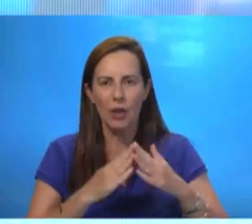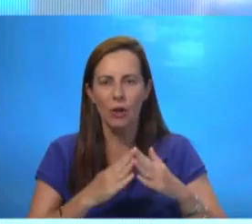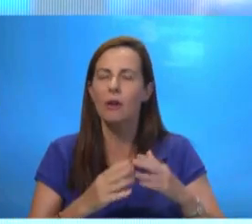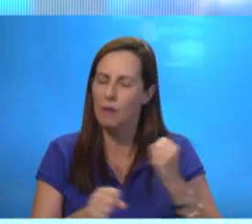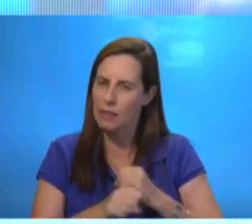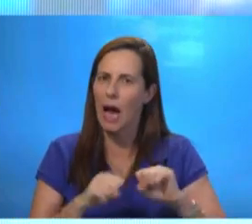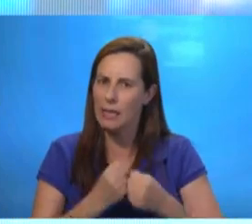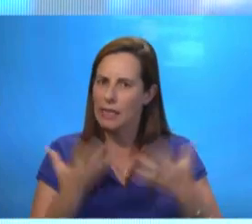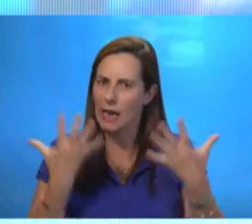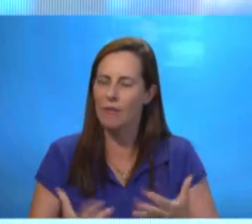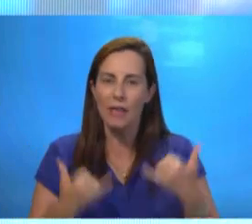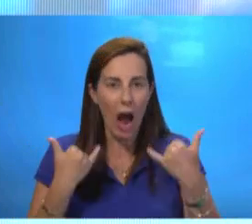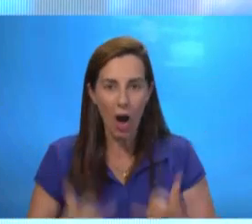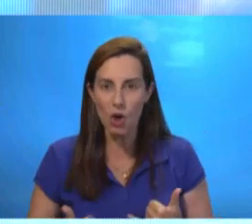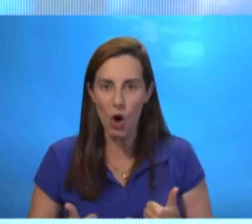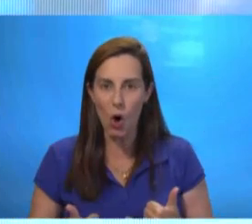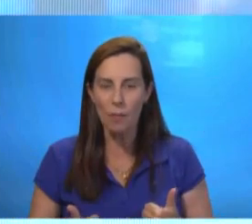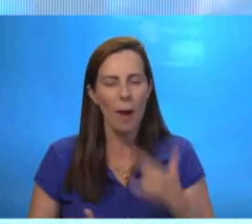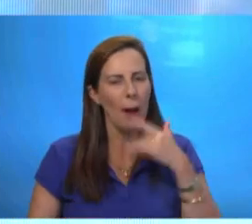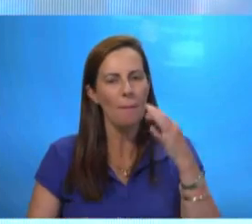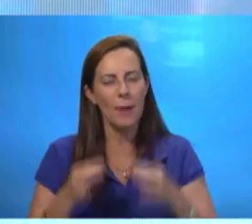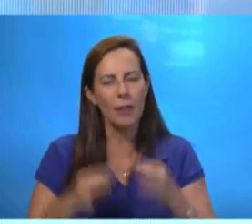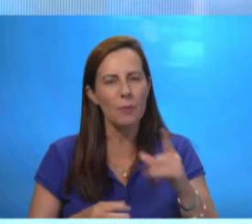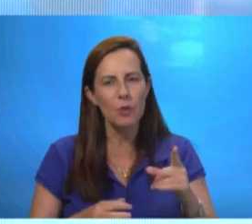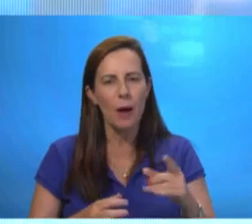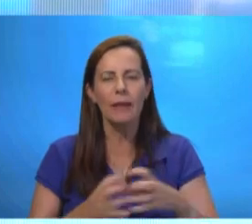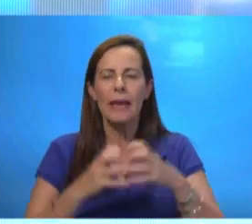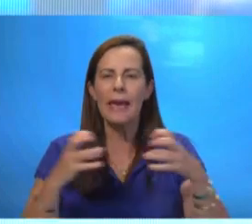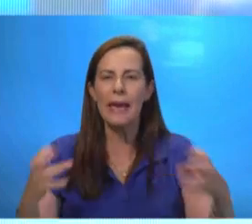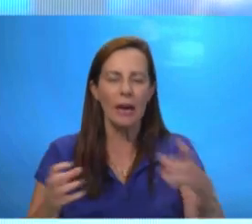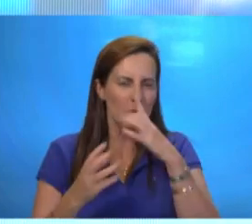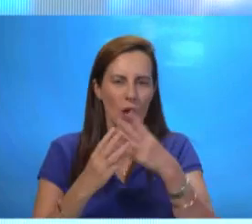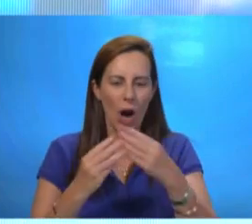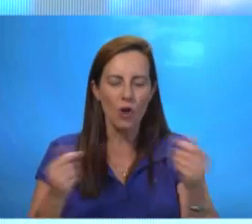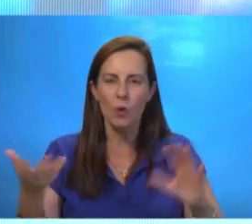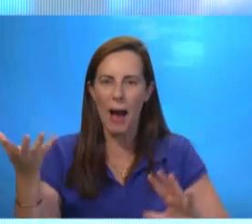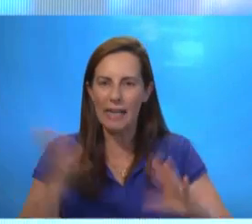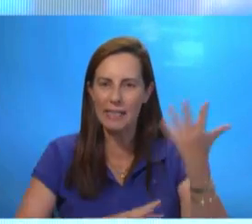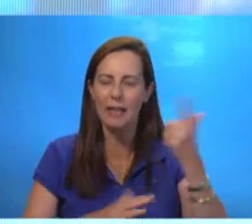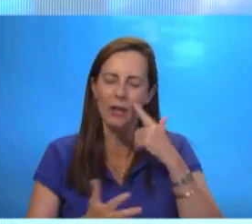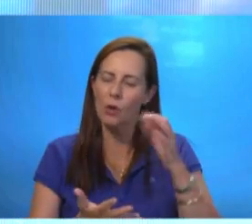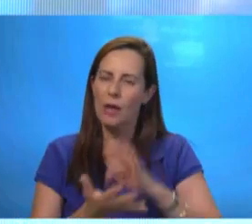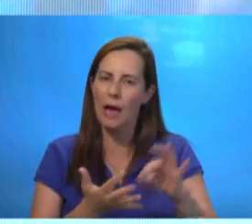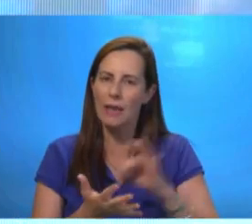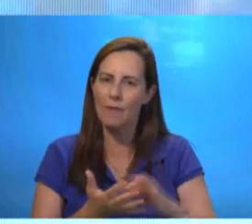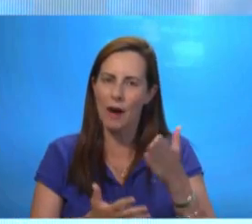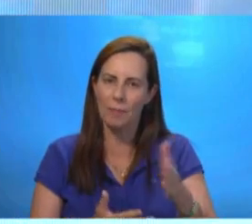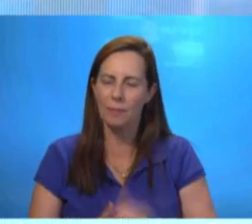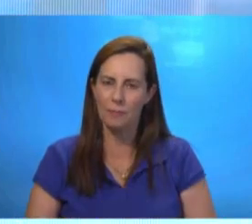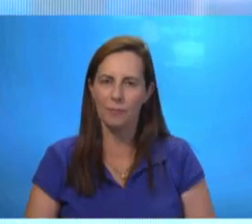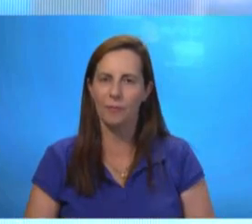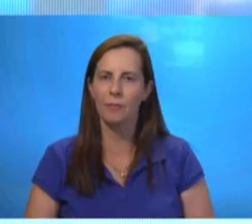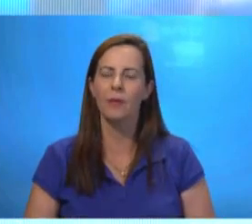נזק כבד. היום העריך בית המשפט את מעצרו של החשוד בהצתה, וכתבנו ניצן גלוסמן פגש היום את דיירי